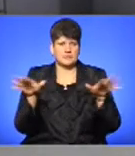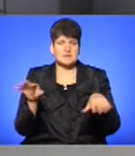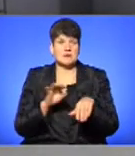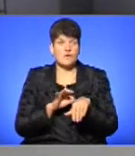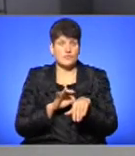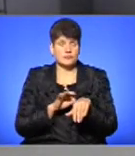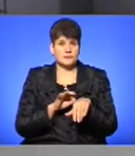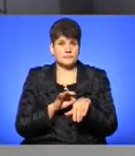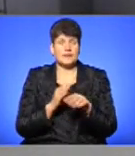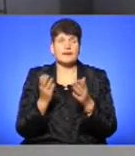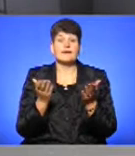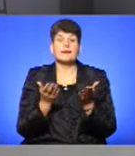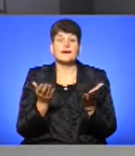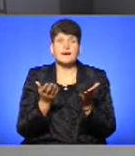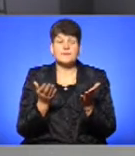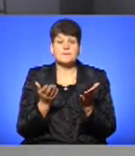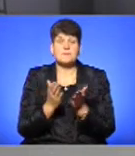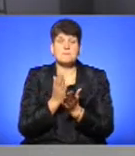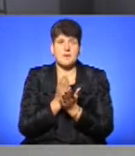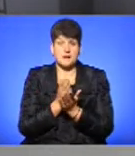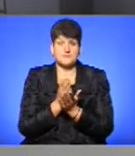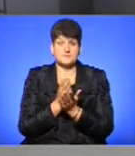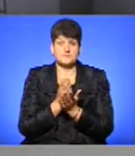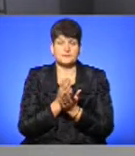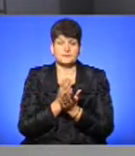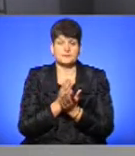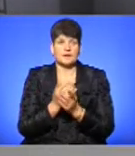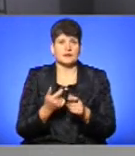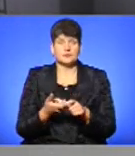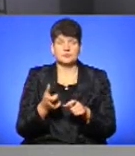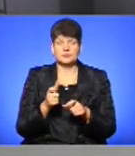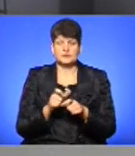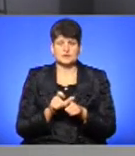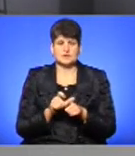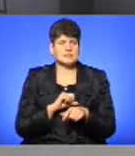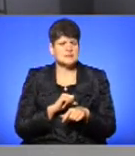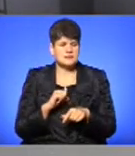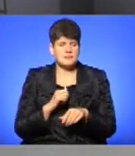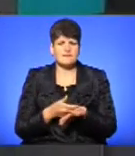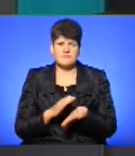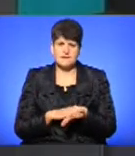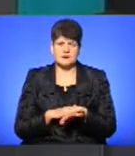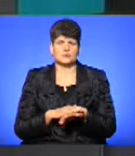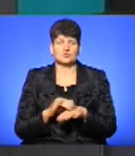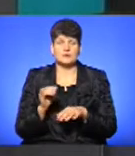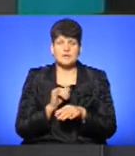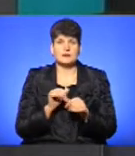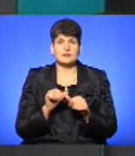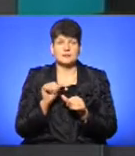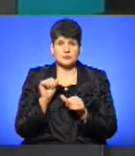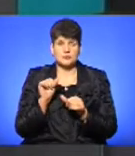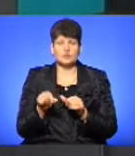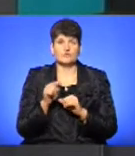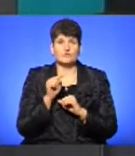вірусне, яке має надзвичайно, воно саме тяжко протікає, і крім того,